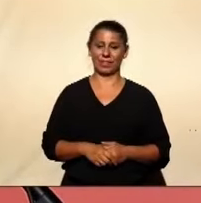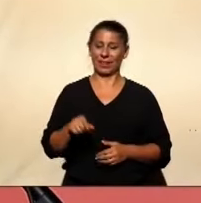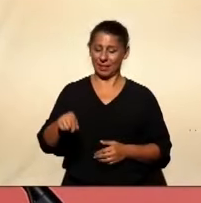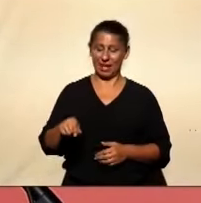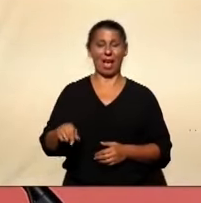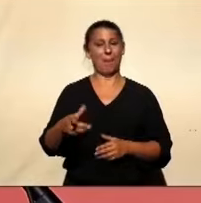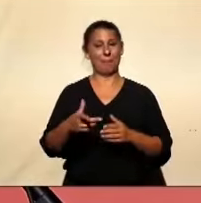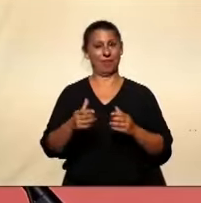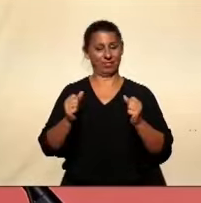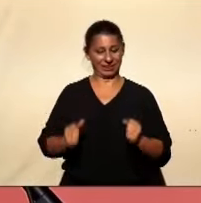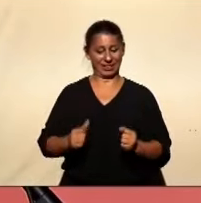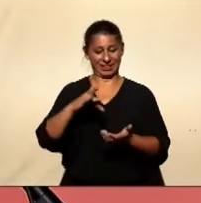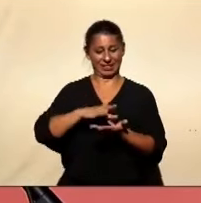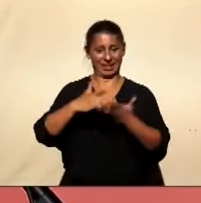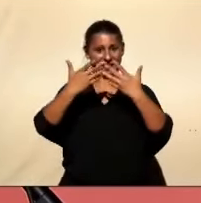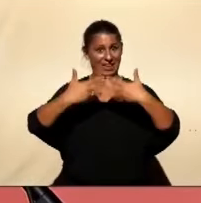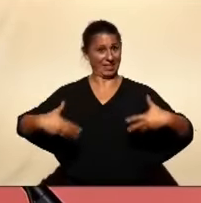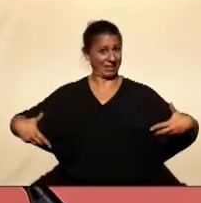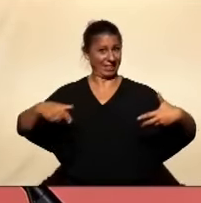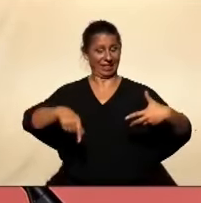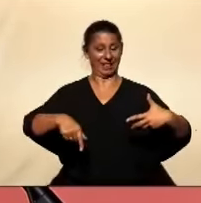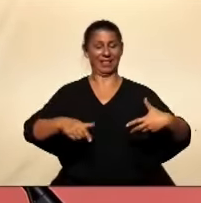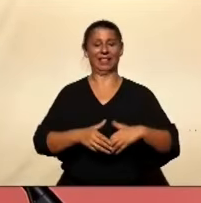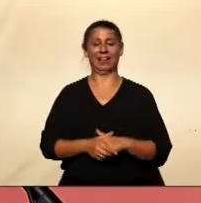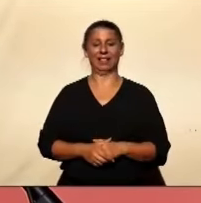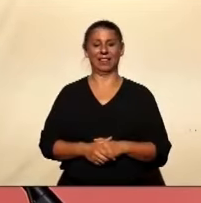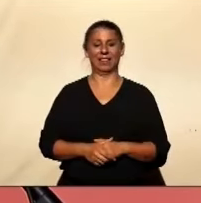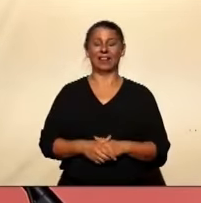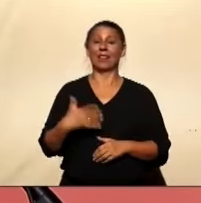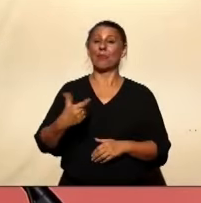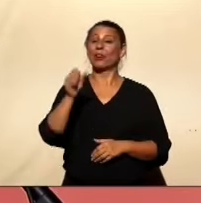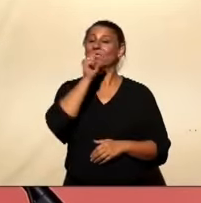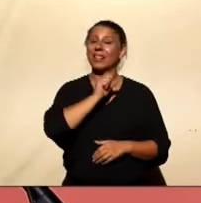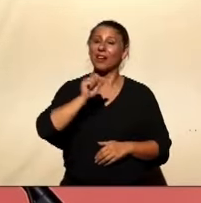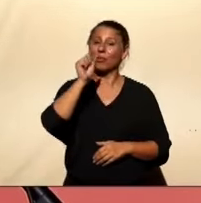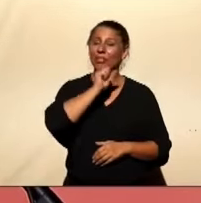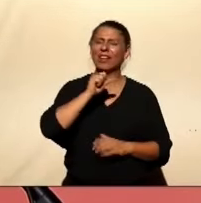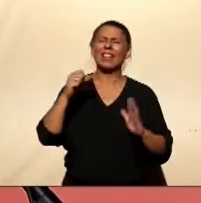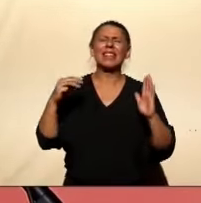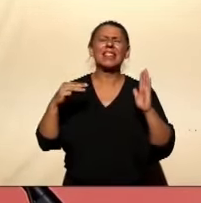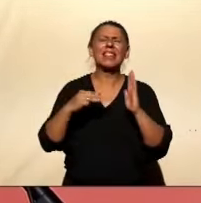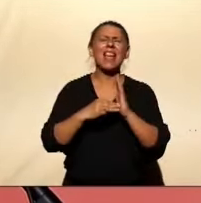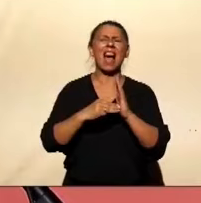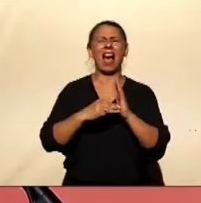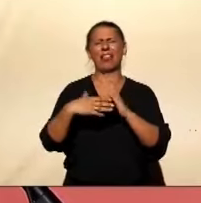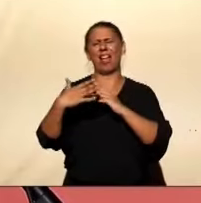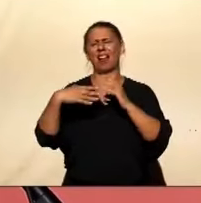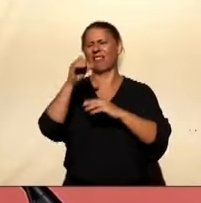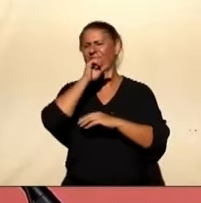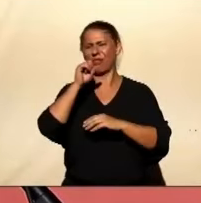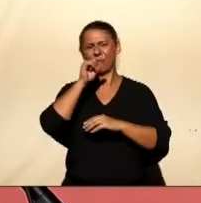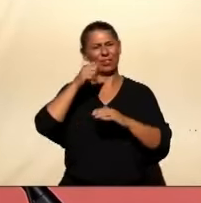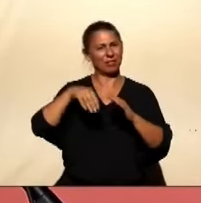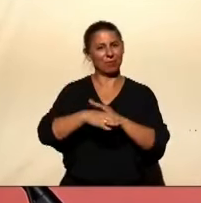σανίδια της κεντρικής σκηνής του φεστιβάλ, που έχουν τραγουδήσει χιλιάδες καλλιτέχνες,